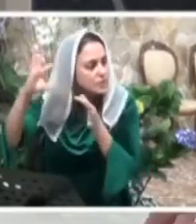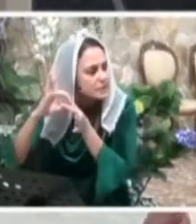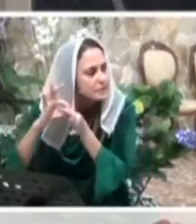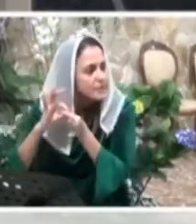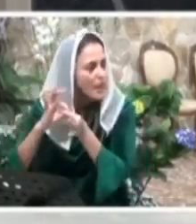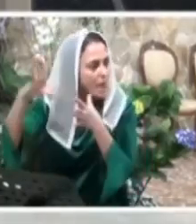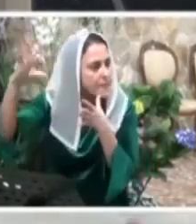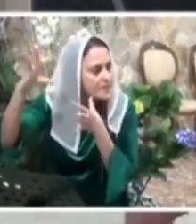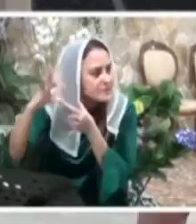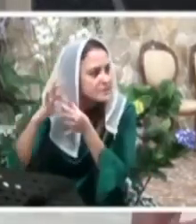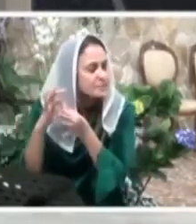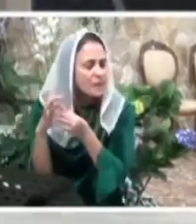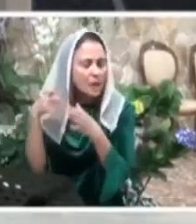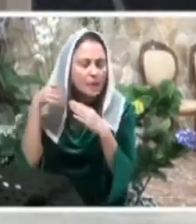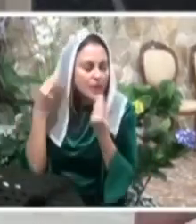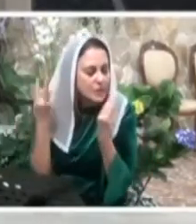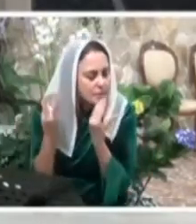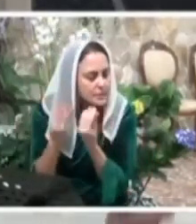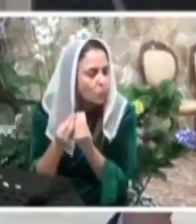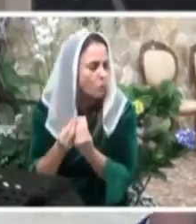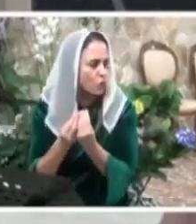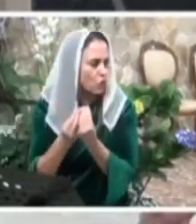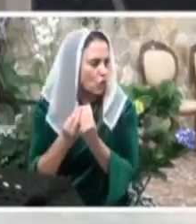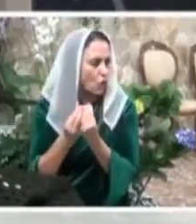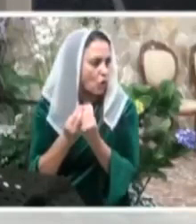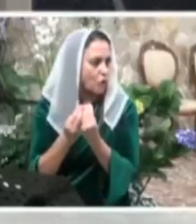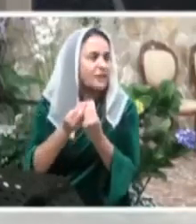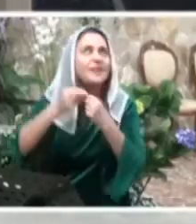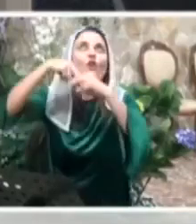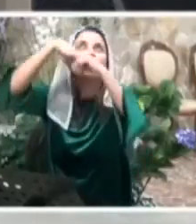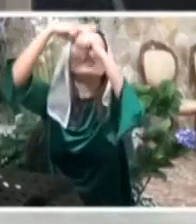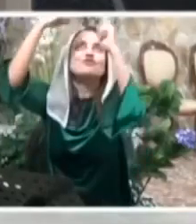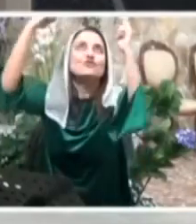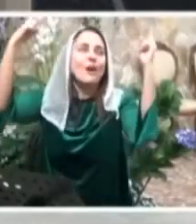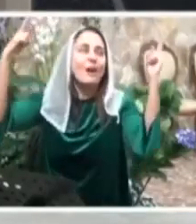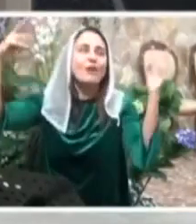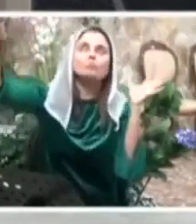in comunione con il cielo.